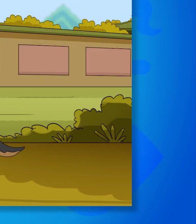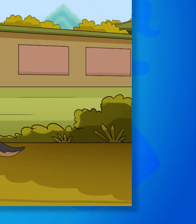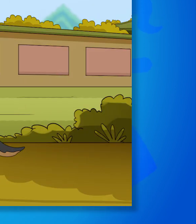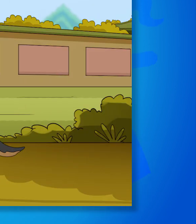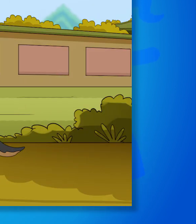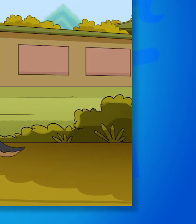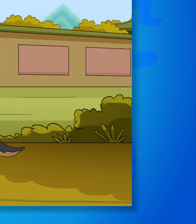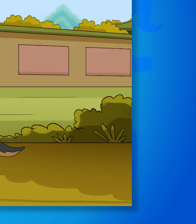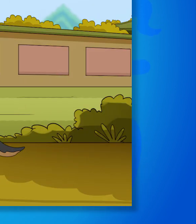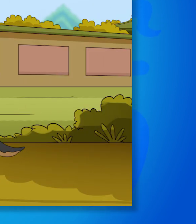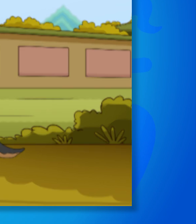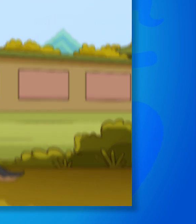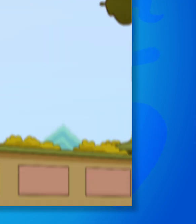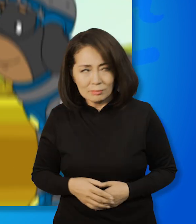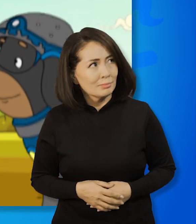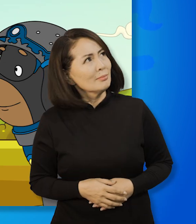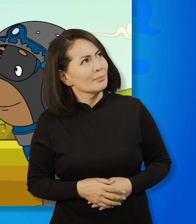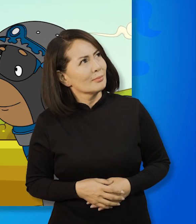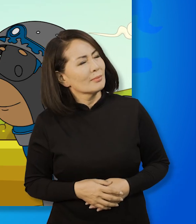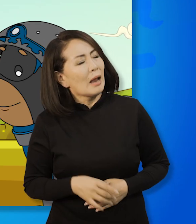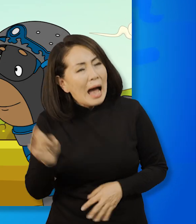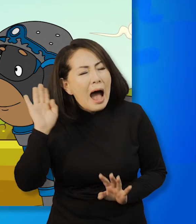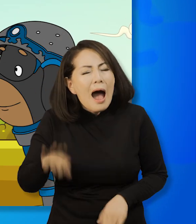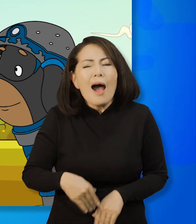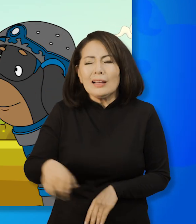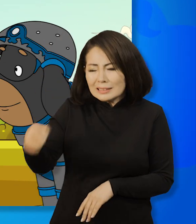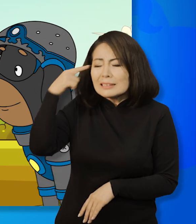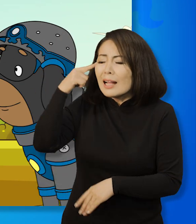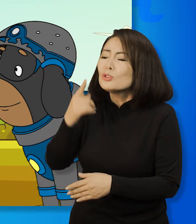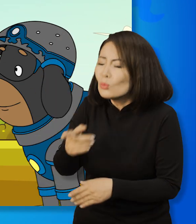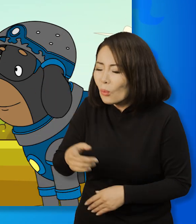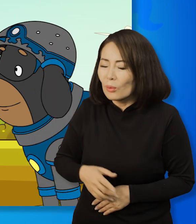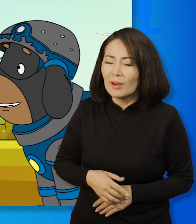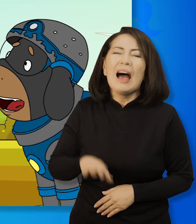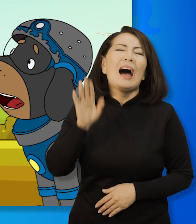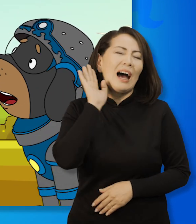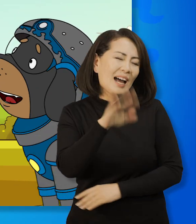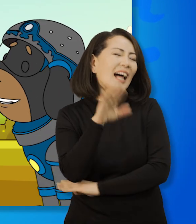Миний хөрхөндөө зүрд зүүгээ сайн мэд. Одоо сонсноо.